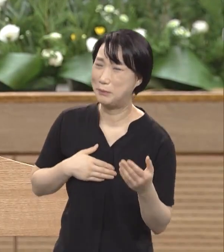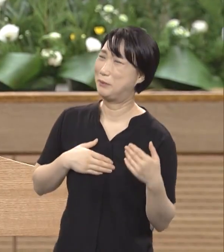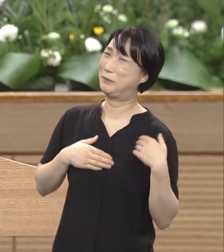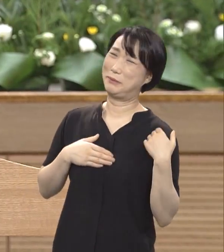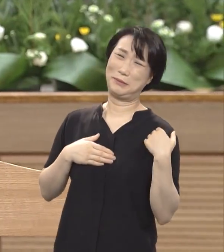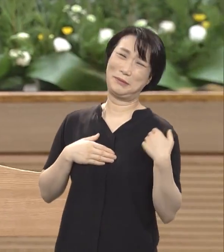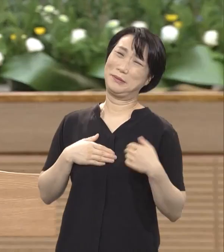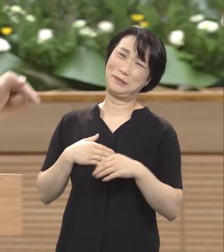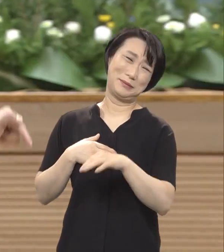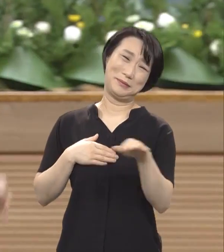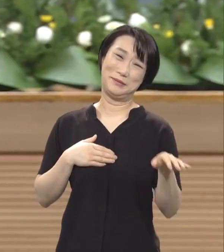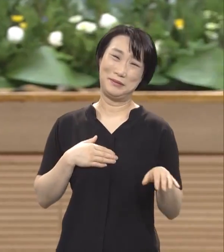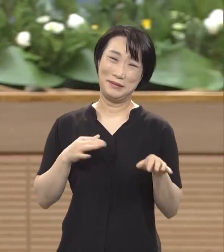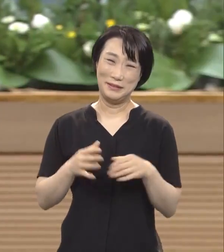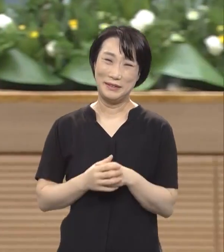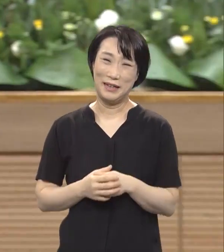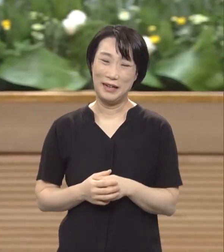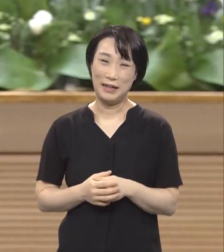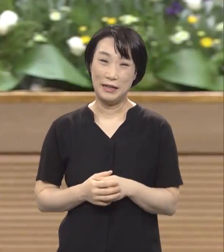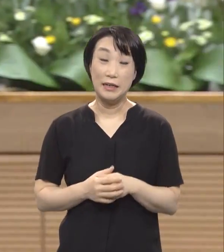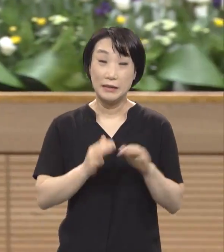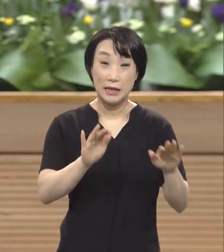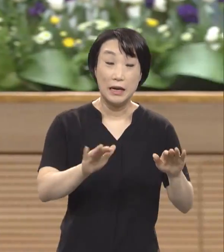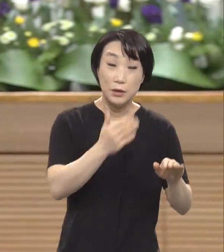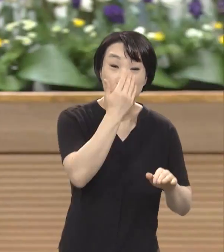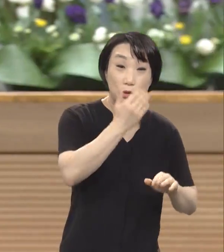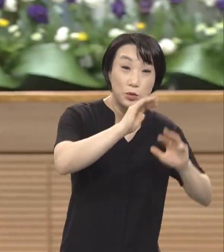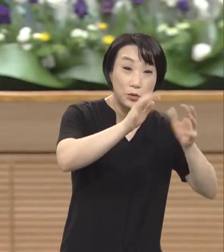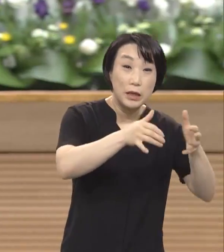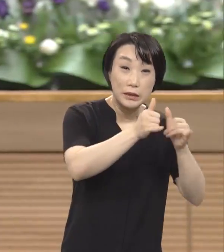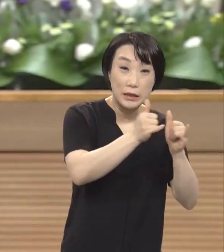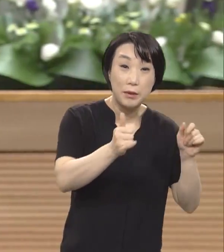그러니까 이 유대인들이